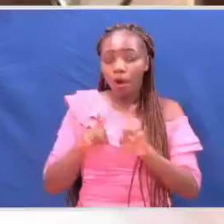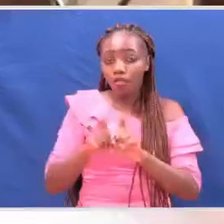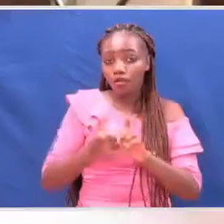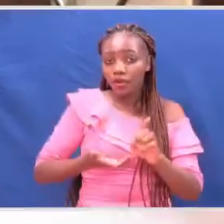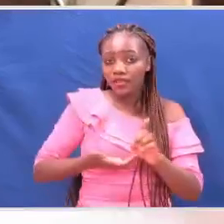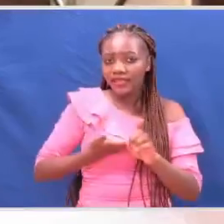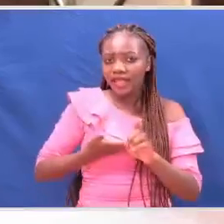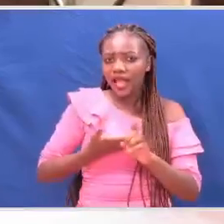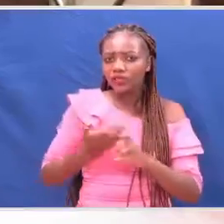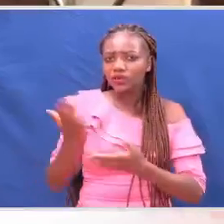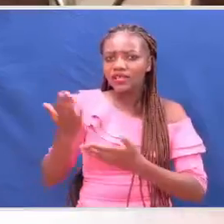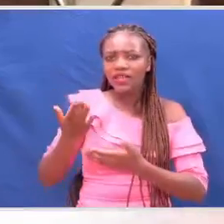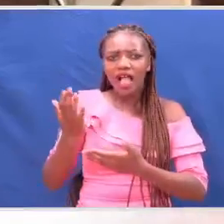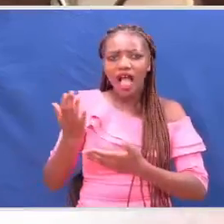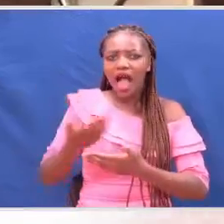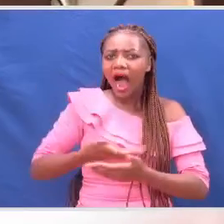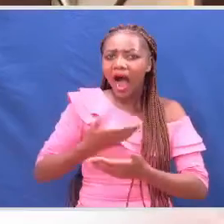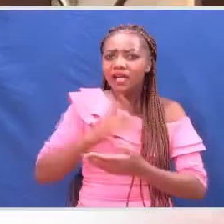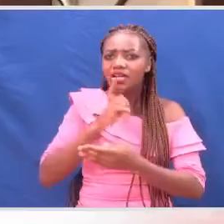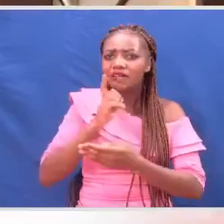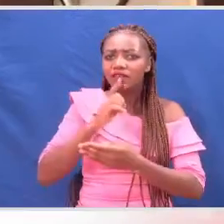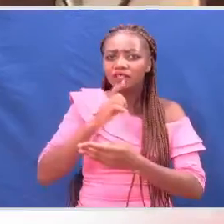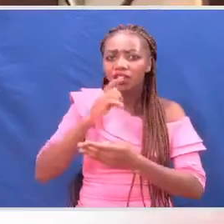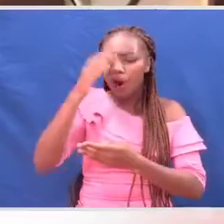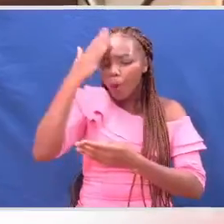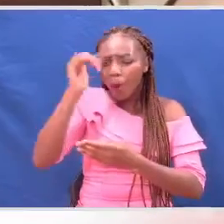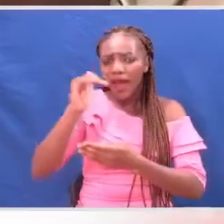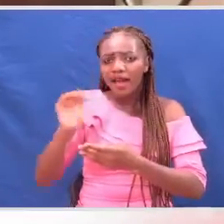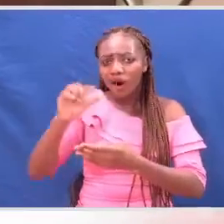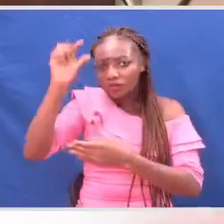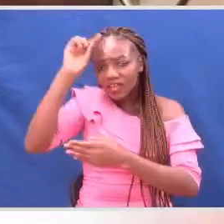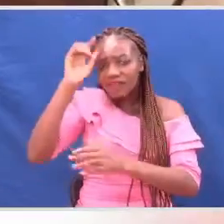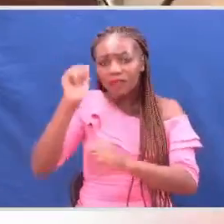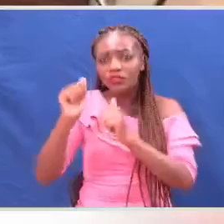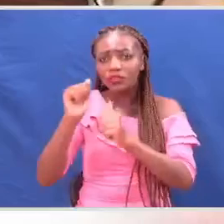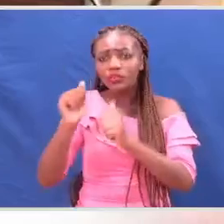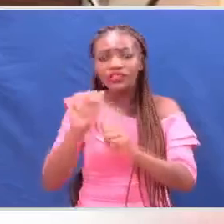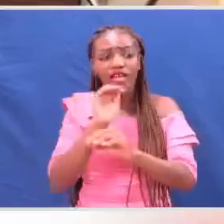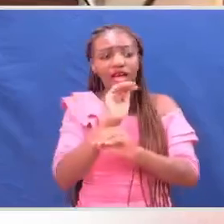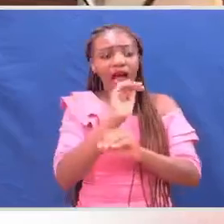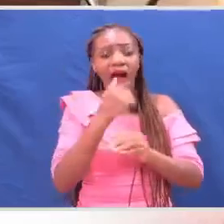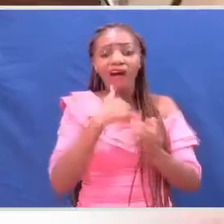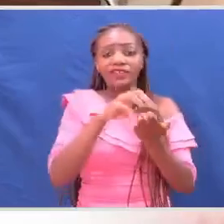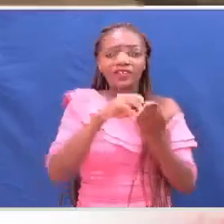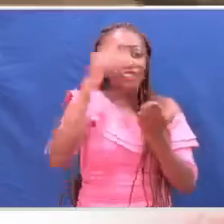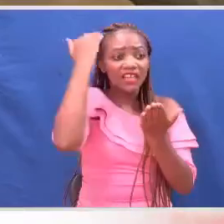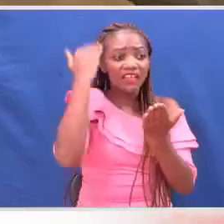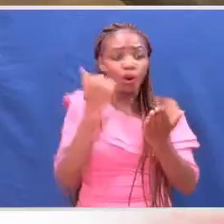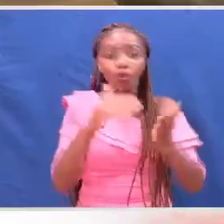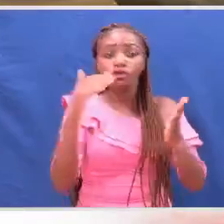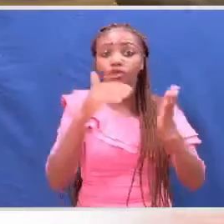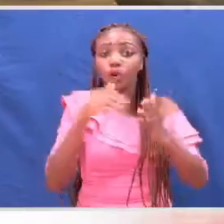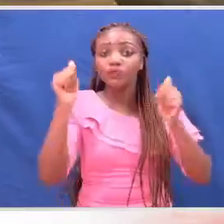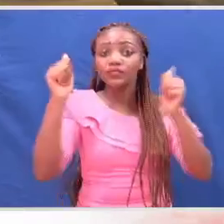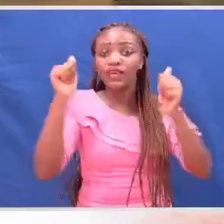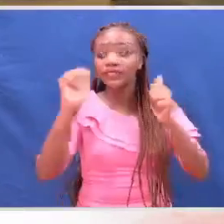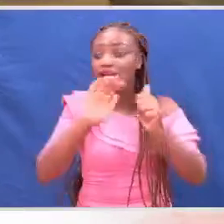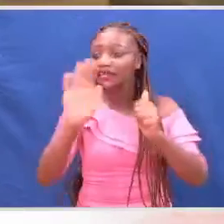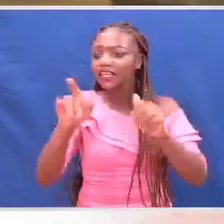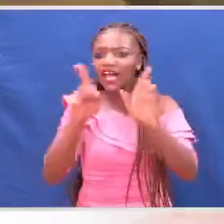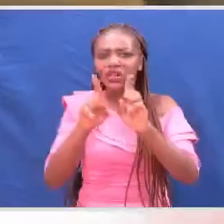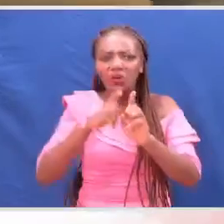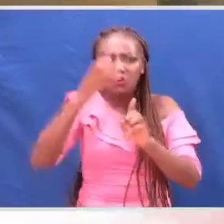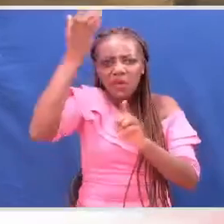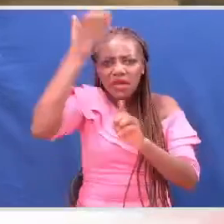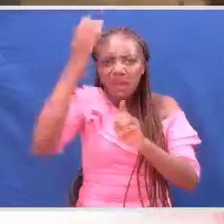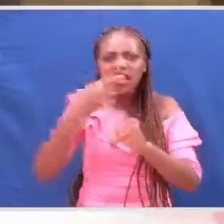huo umeghadhabishwa na baadhi ya serikali za kaunti zinazowasilisha ombi kotini ili kusitisha mgomo wao, wakisema